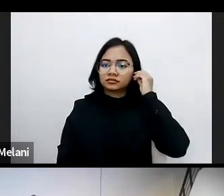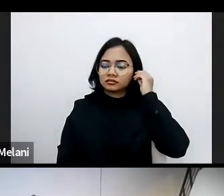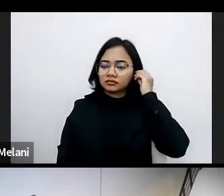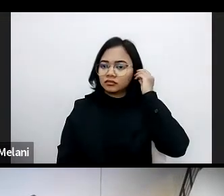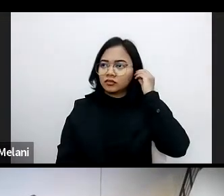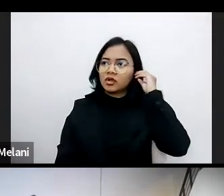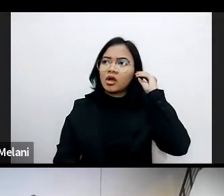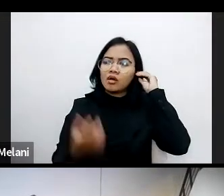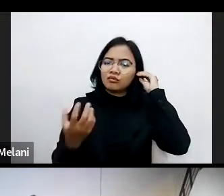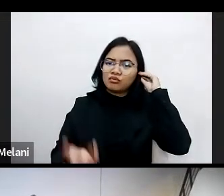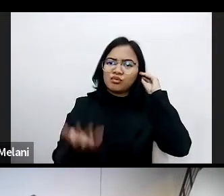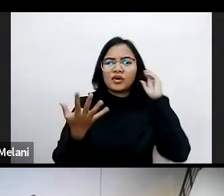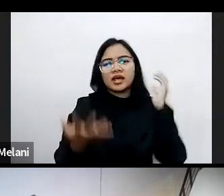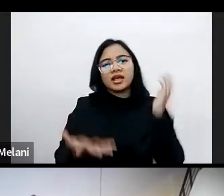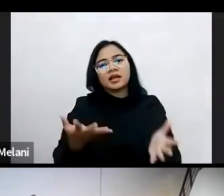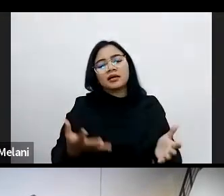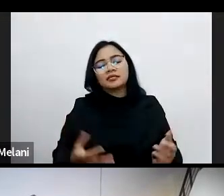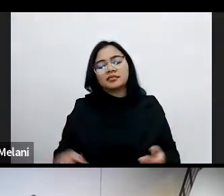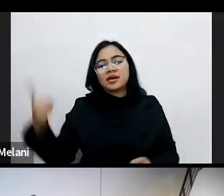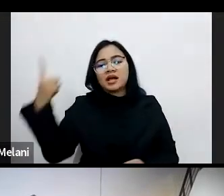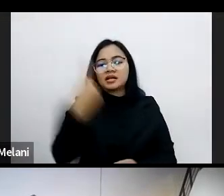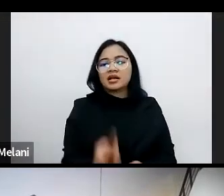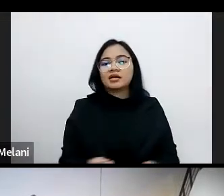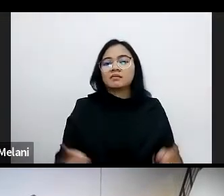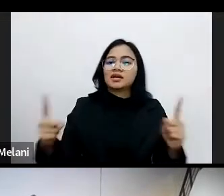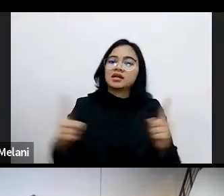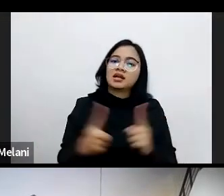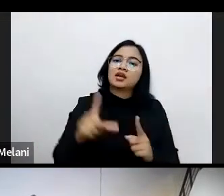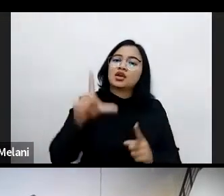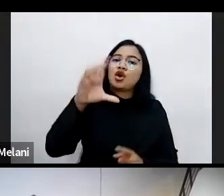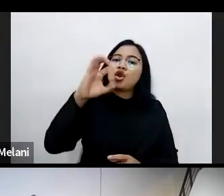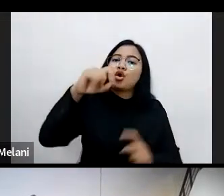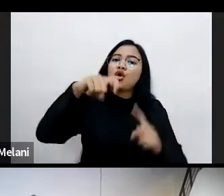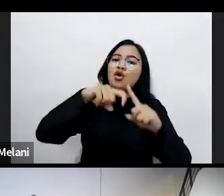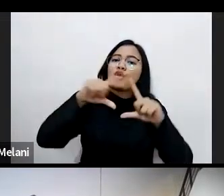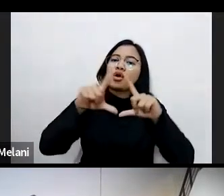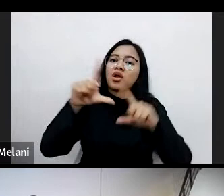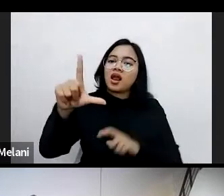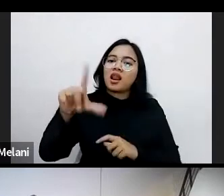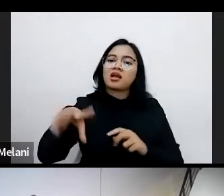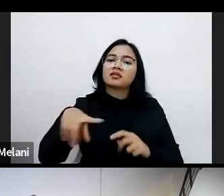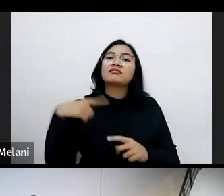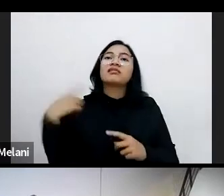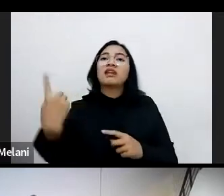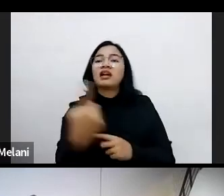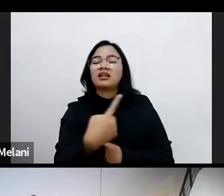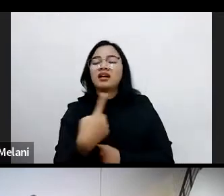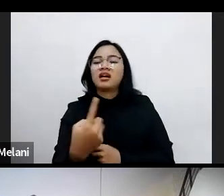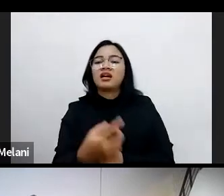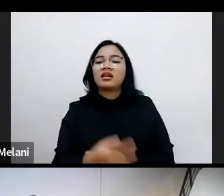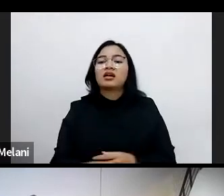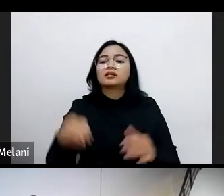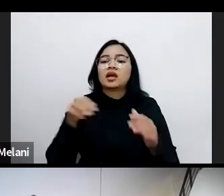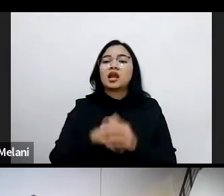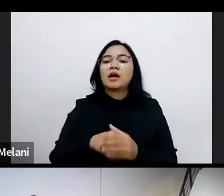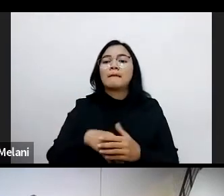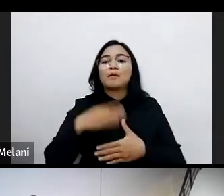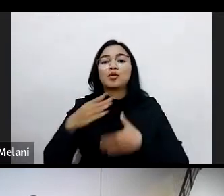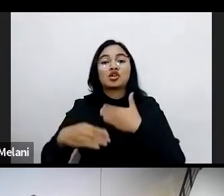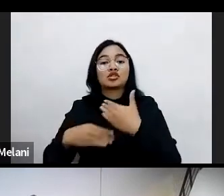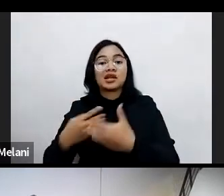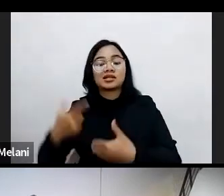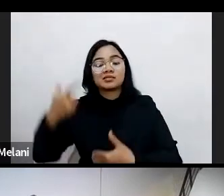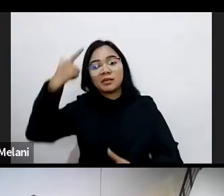menghadirkan pendekatan lokal atau tradisi lokal tentang gender dan seksualitas dalam proses pembelajaran di pendidikan tinggi kita,